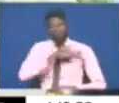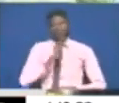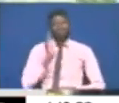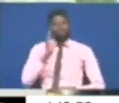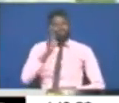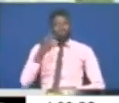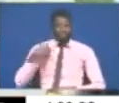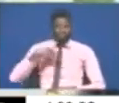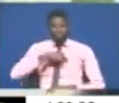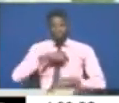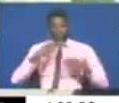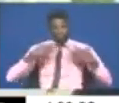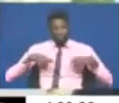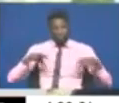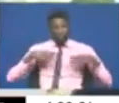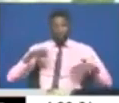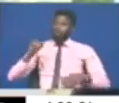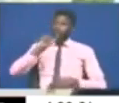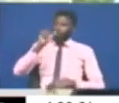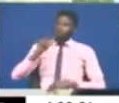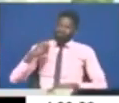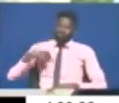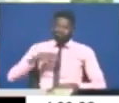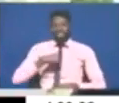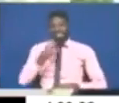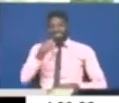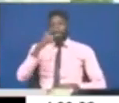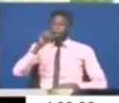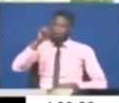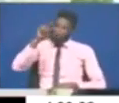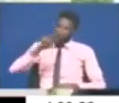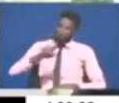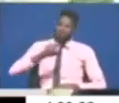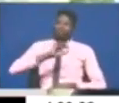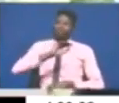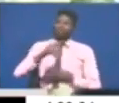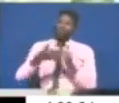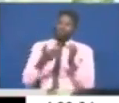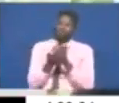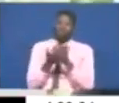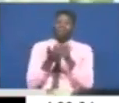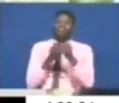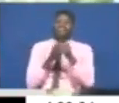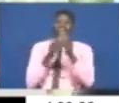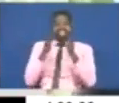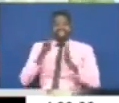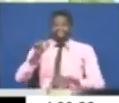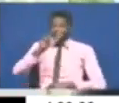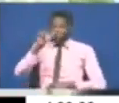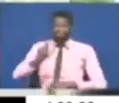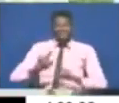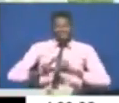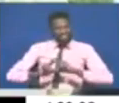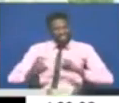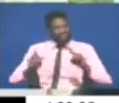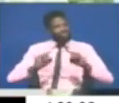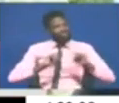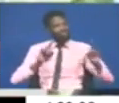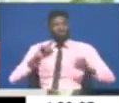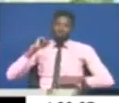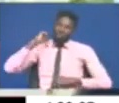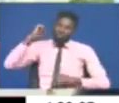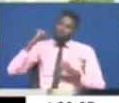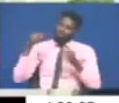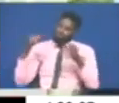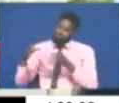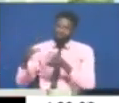lazima viongozi wote wapwani waliochaguliwa na vyama tofauti tofauti tuungane pamoja kwa